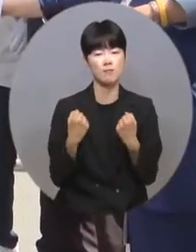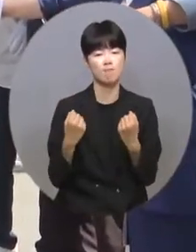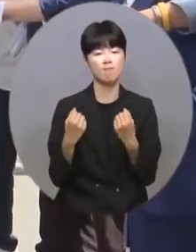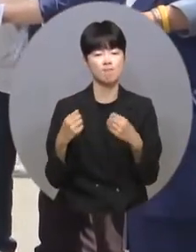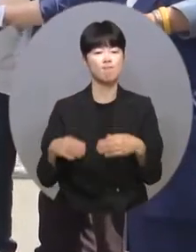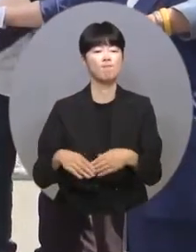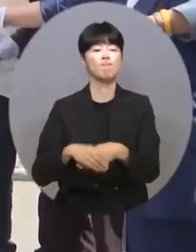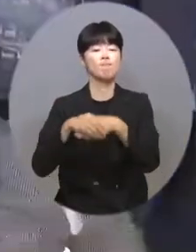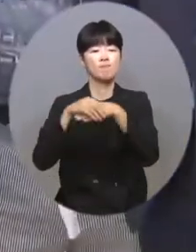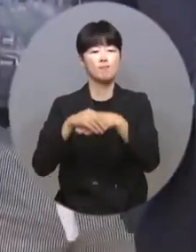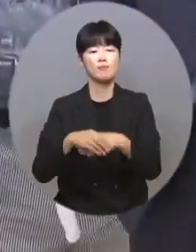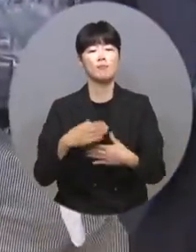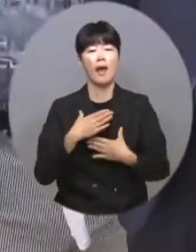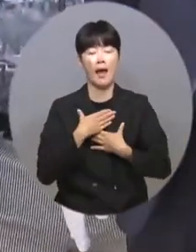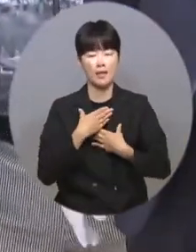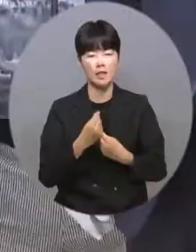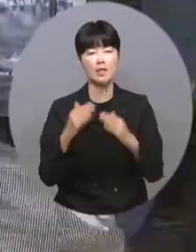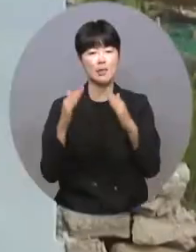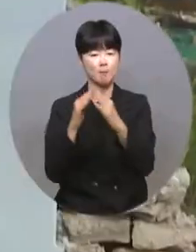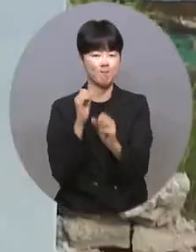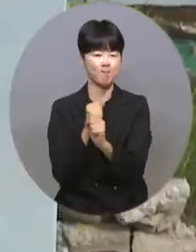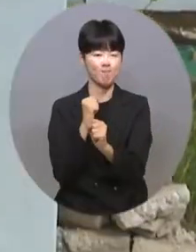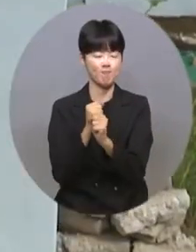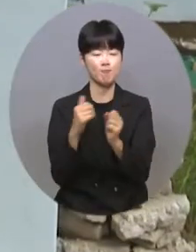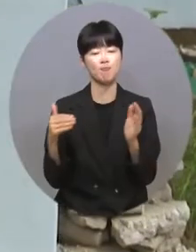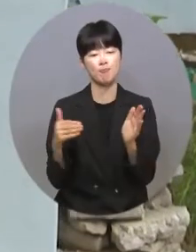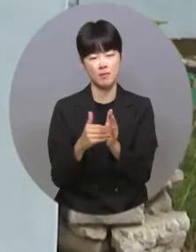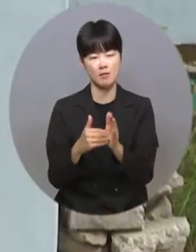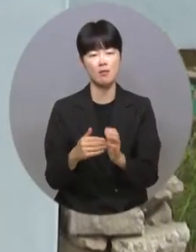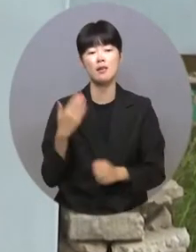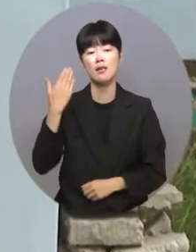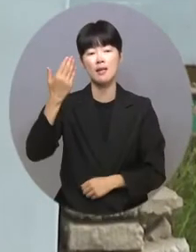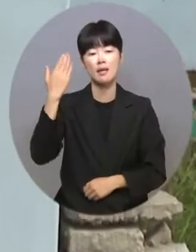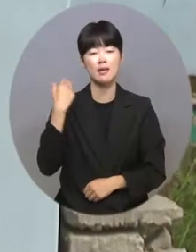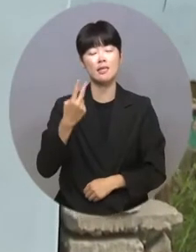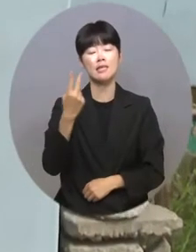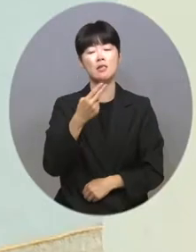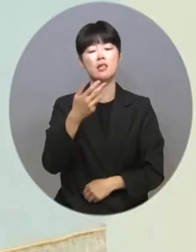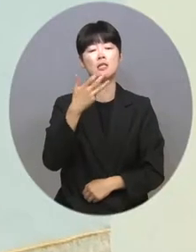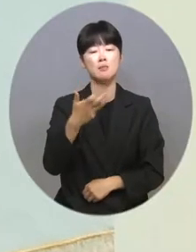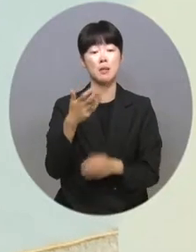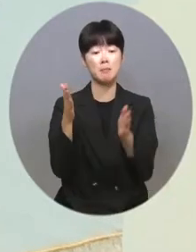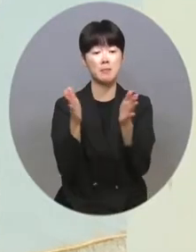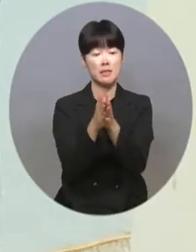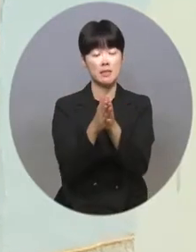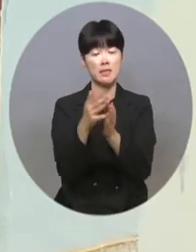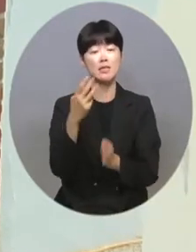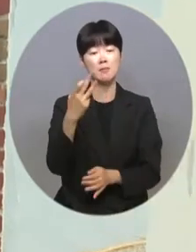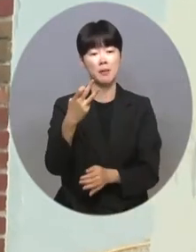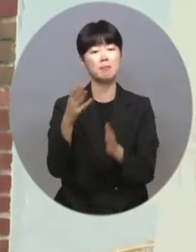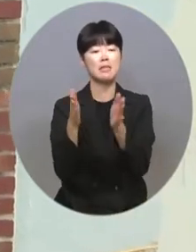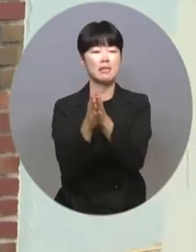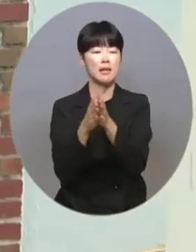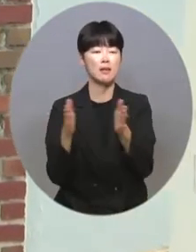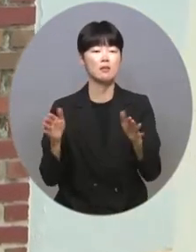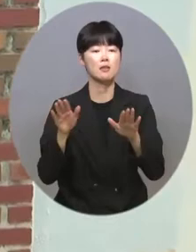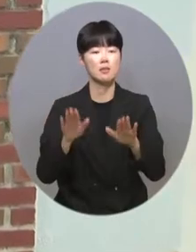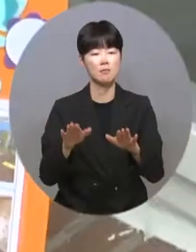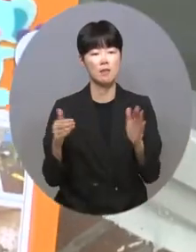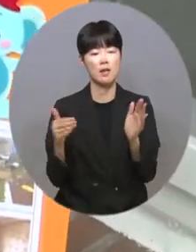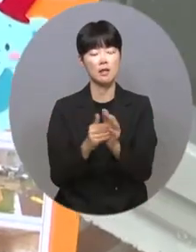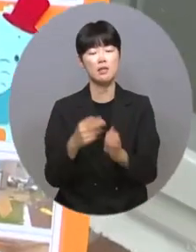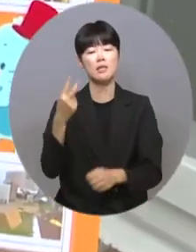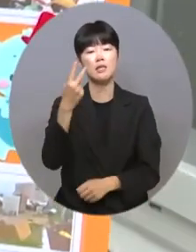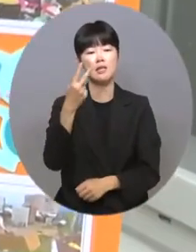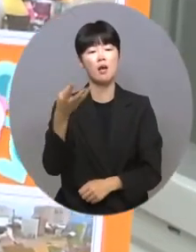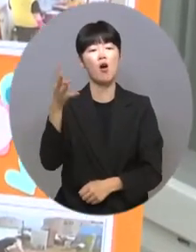보금자리를 마련하게 됐습니다 이 사업은 천안 2013년 부터 시작해 현재까지 2억 9천 여 만원